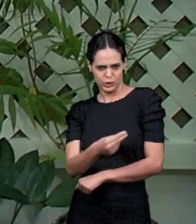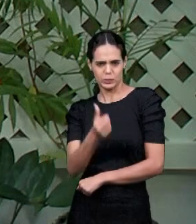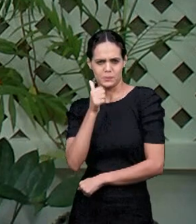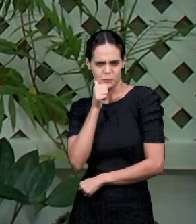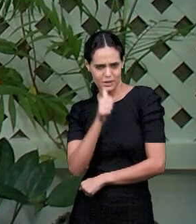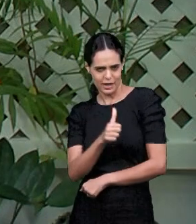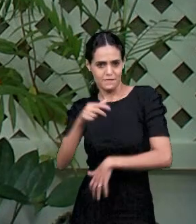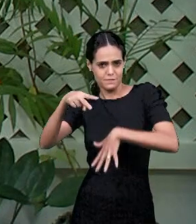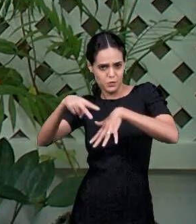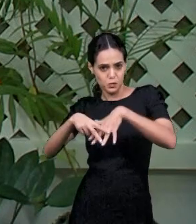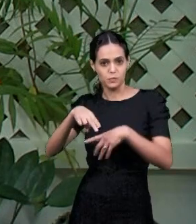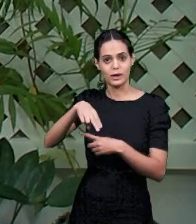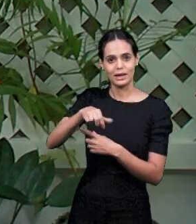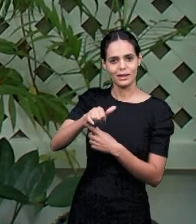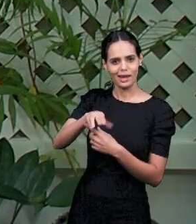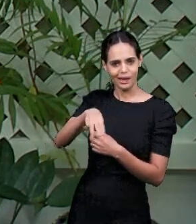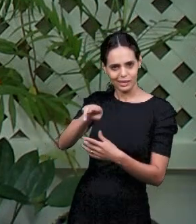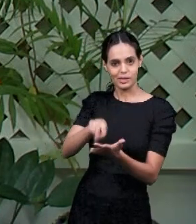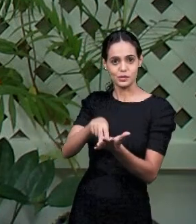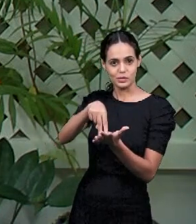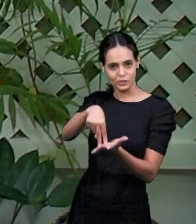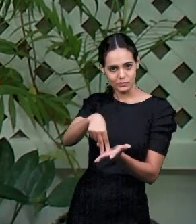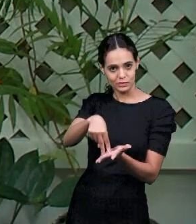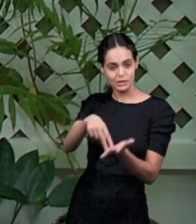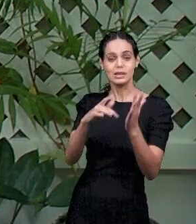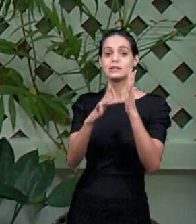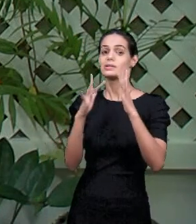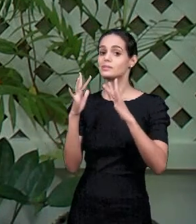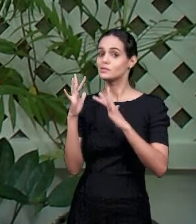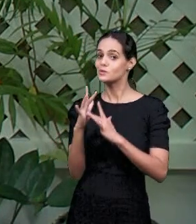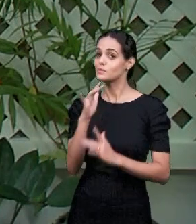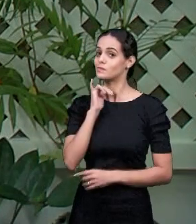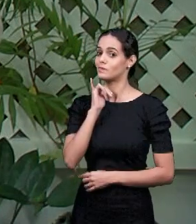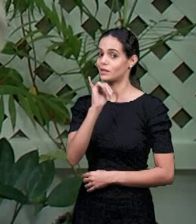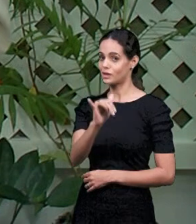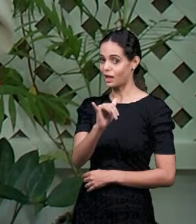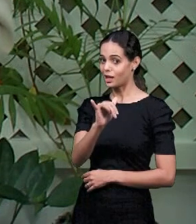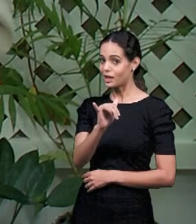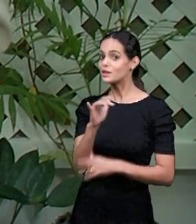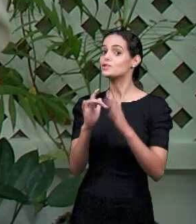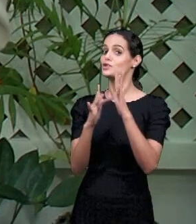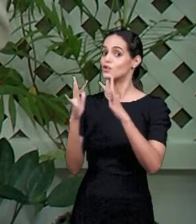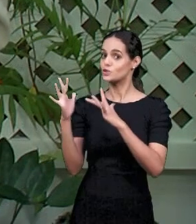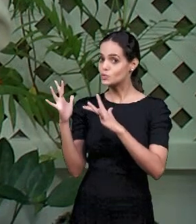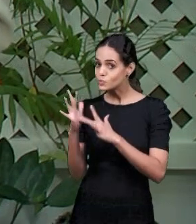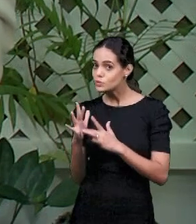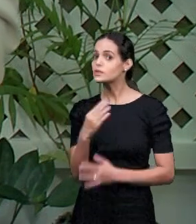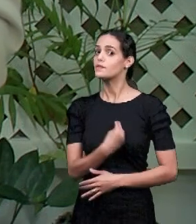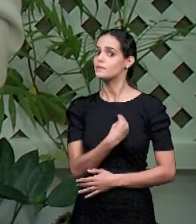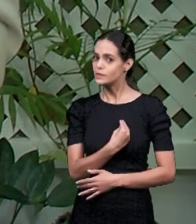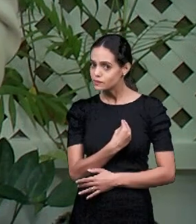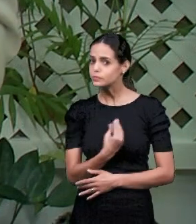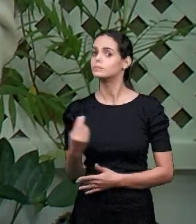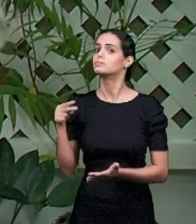de Naïm, qu'est-ce que le Seigneur était en train de dire? Israël, maintenant, il a le Messie, il n'est pas mort. Le Messie est vivant.